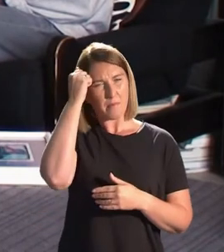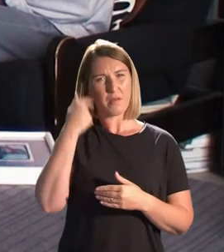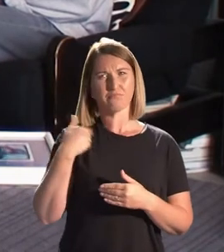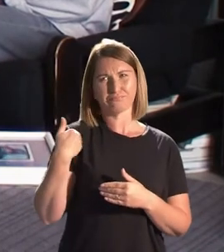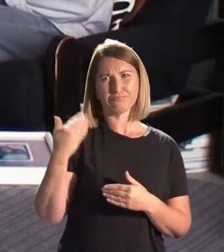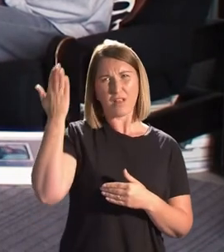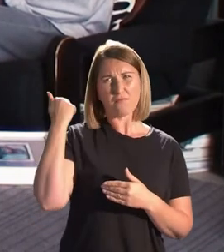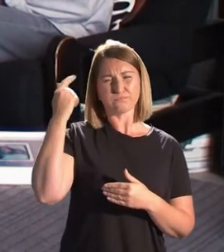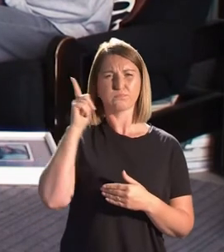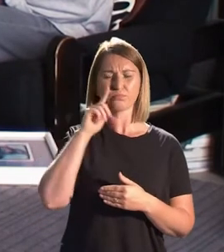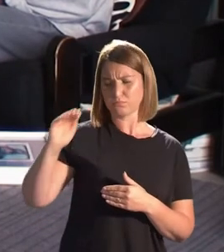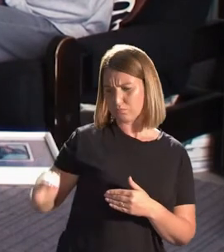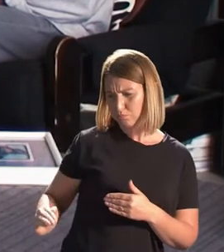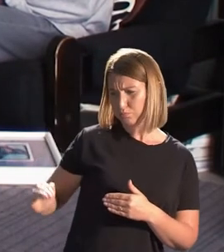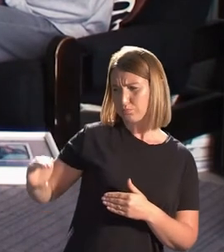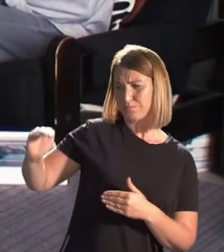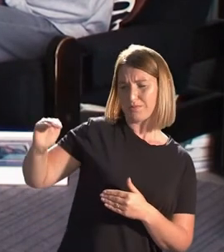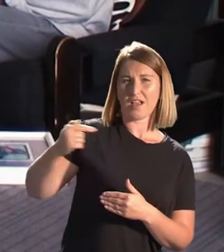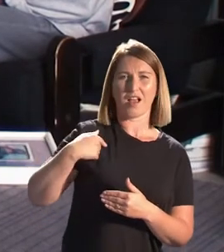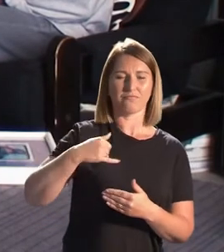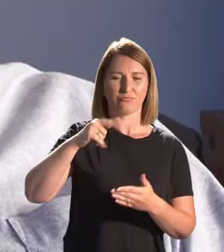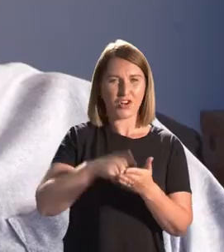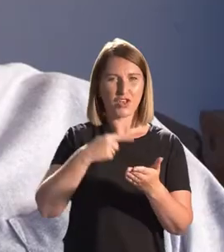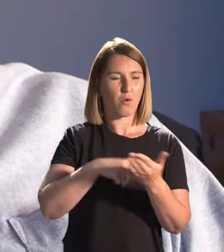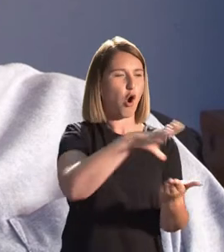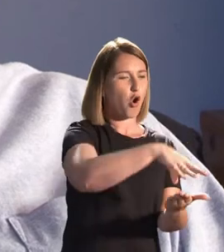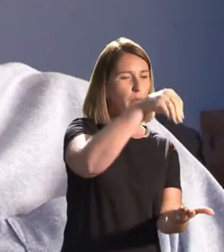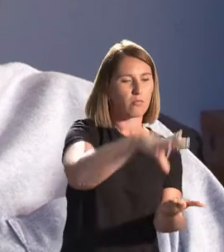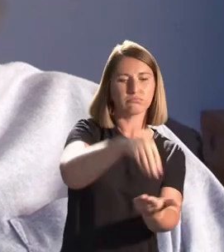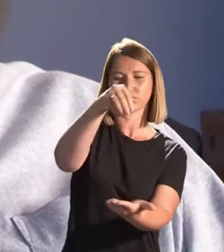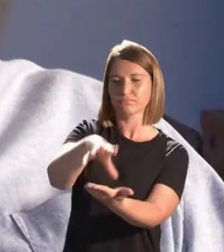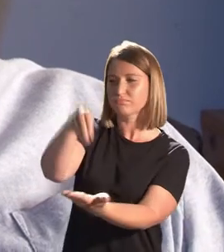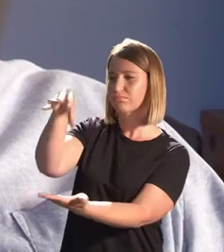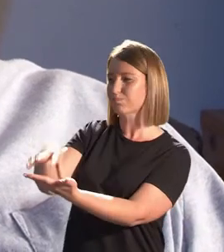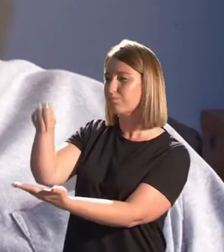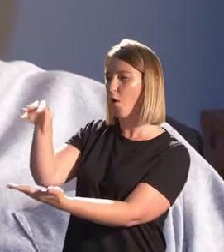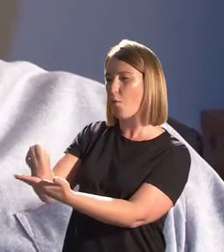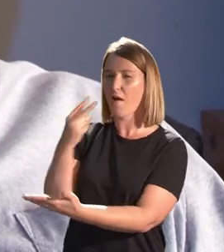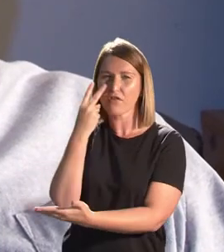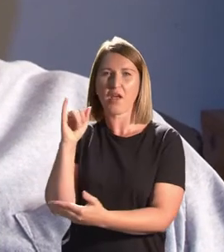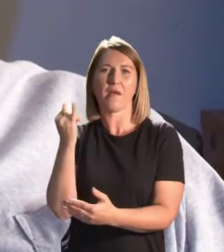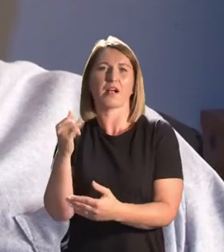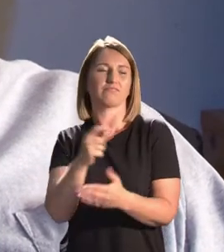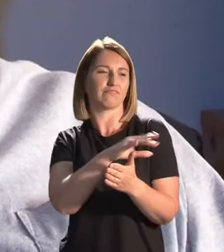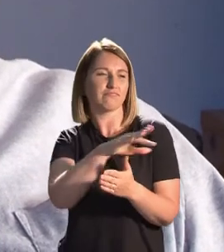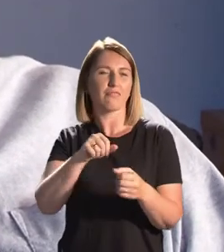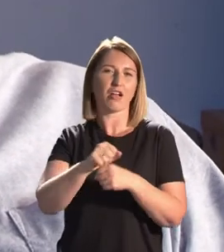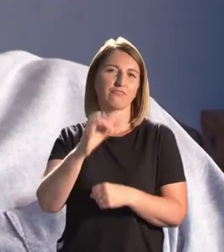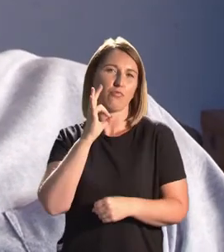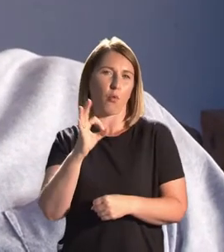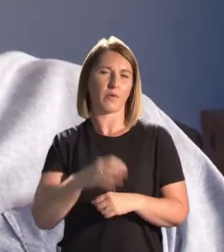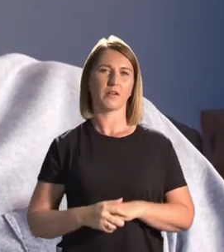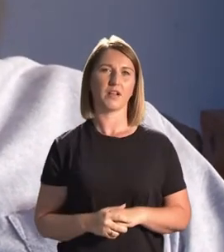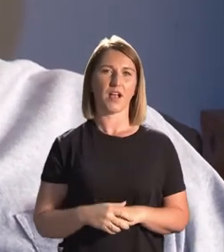się, kopiowałem, zawsze wiedziałem, która litera jest dobra, która się nie nadaje. I to mi pozostało. Posługuję